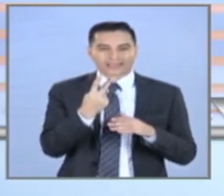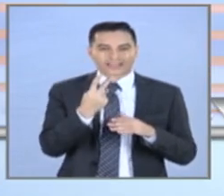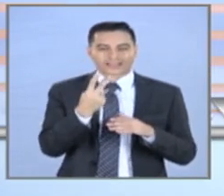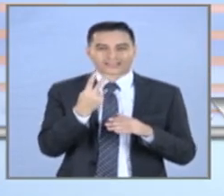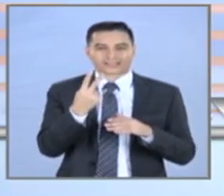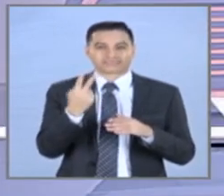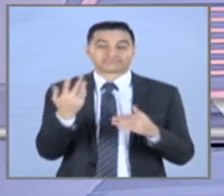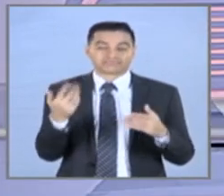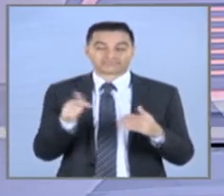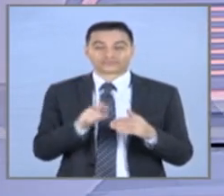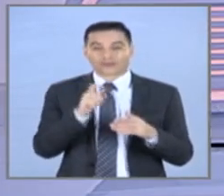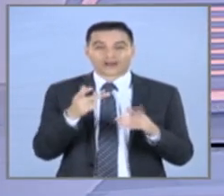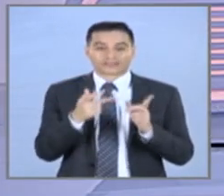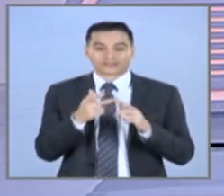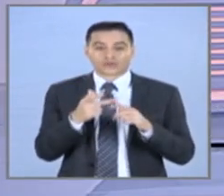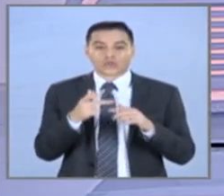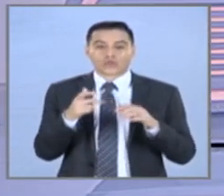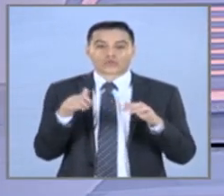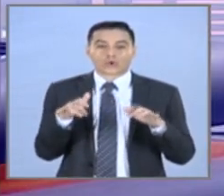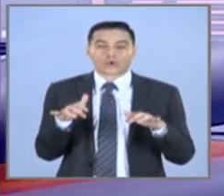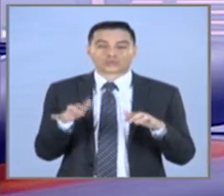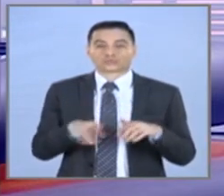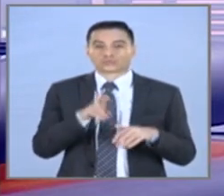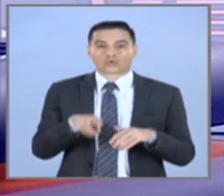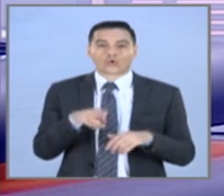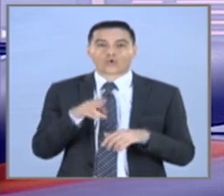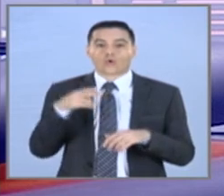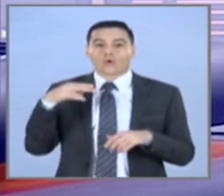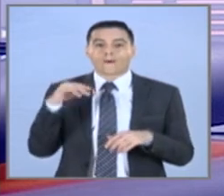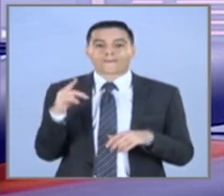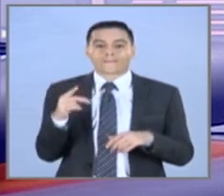التكنولوجيا، عمر ومدام فريدة.